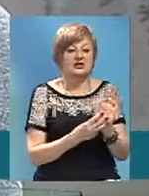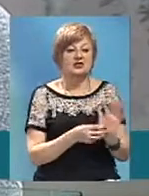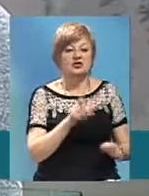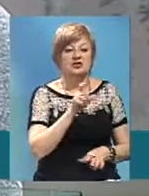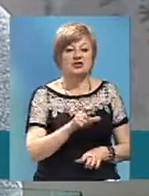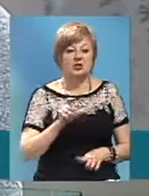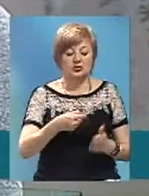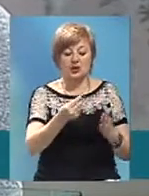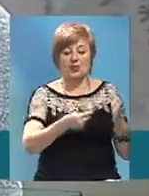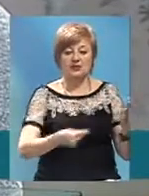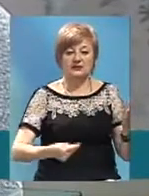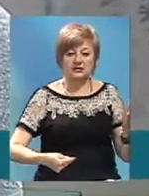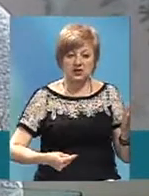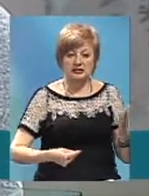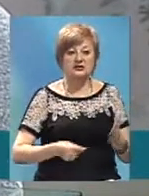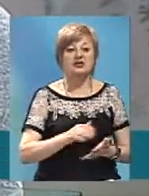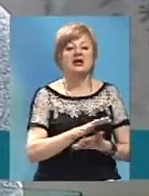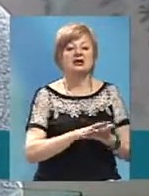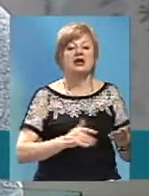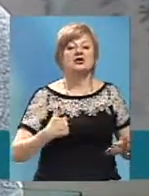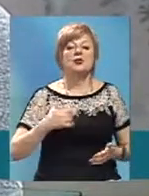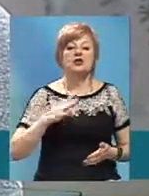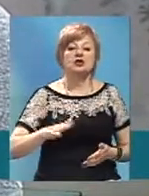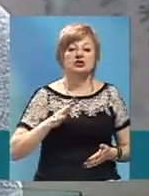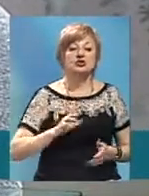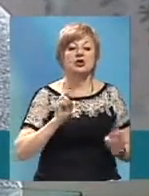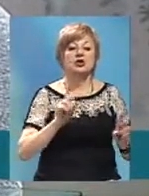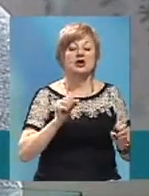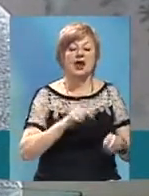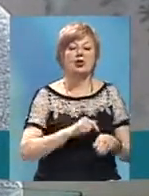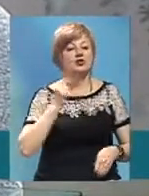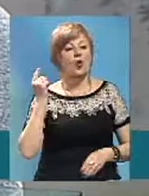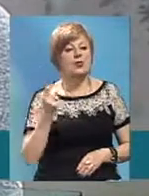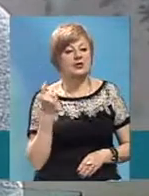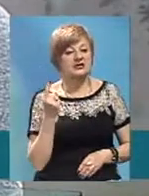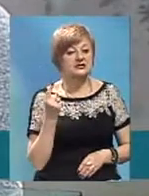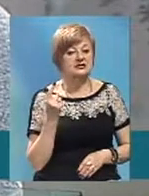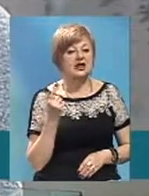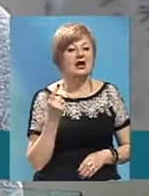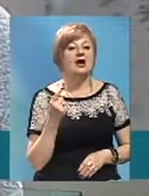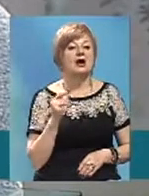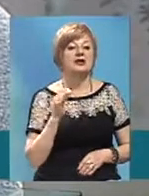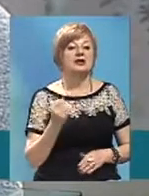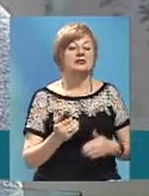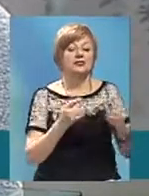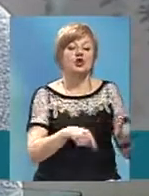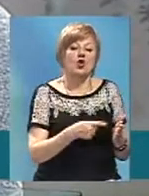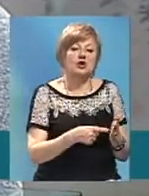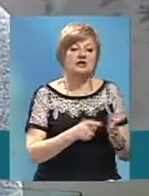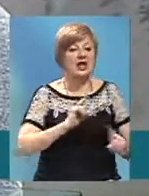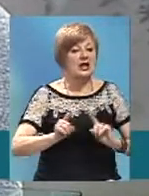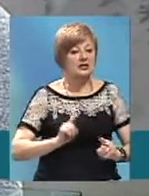людей підписали це звернення. Далі ми чекали, як зреагує обласна, бо спочатку туди віднесли, і міська